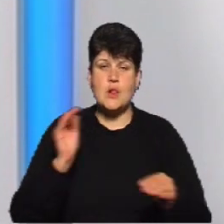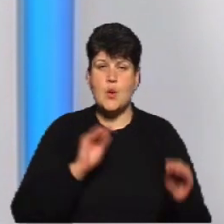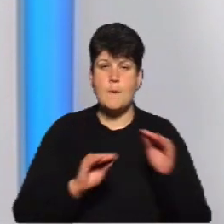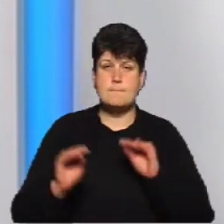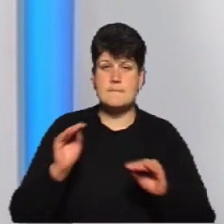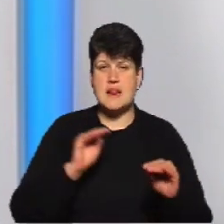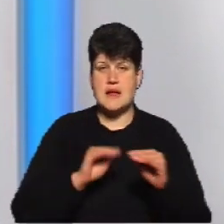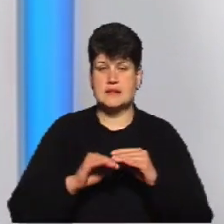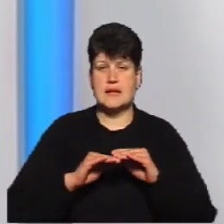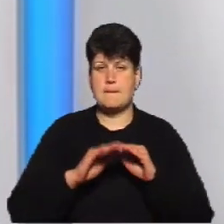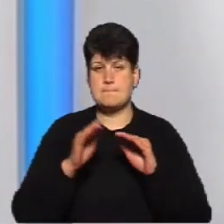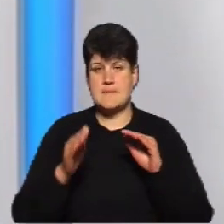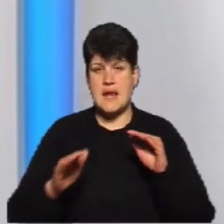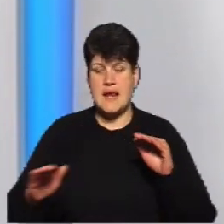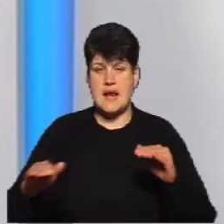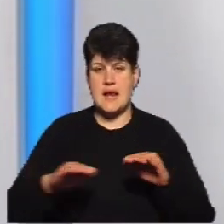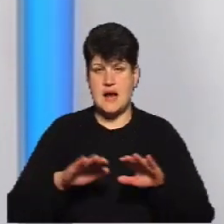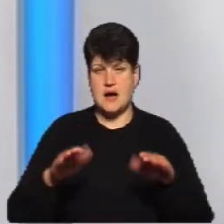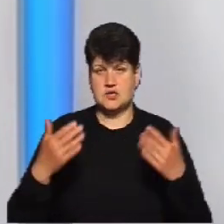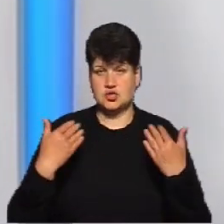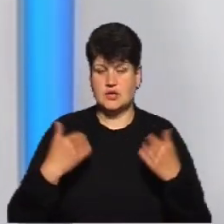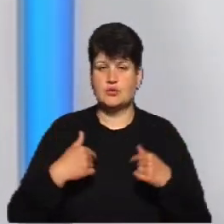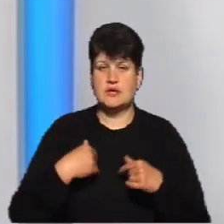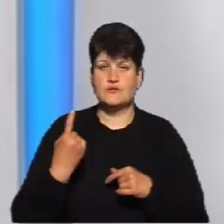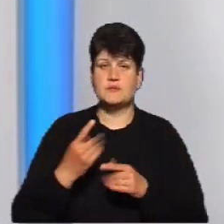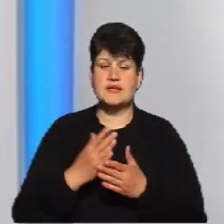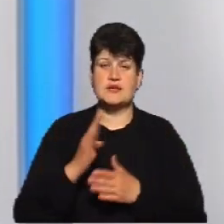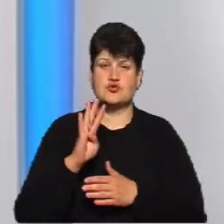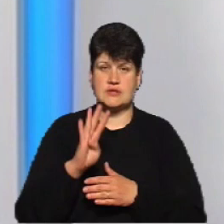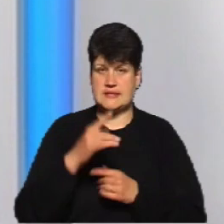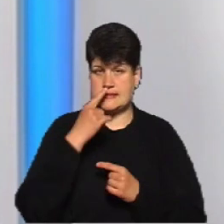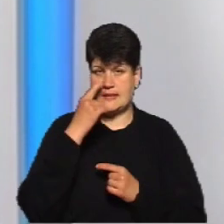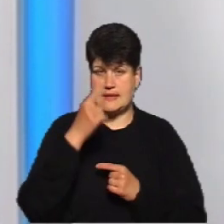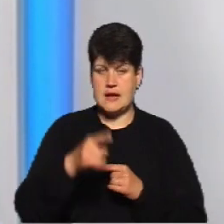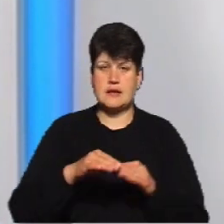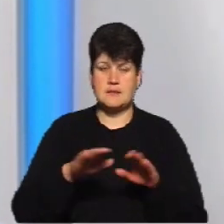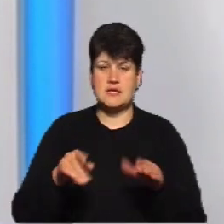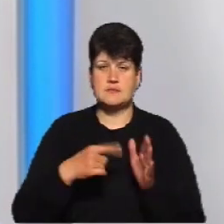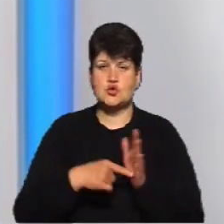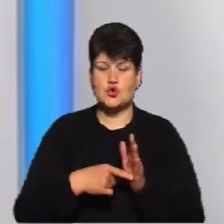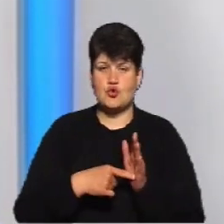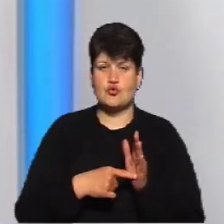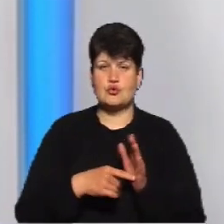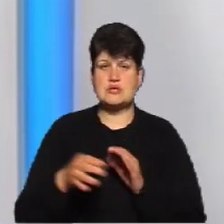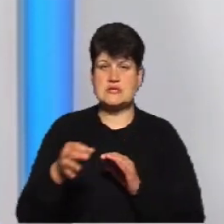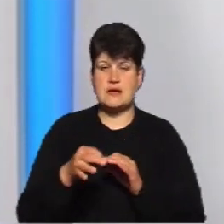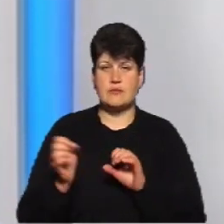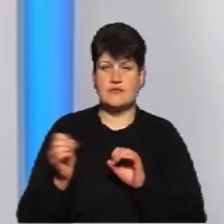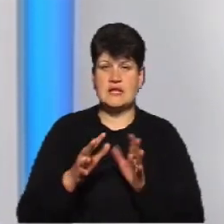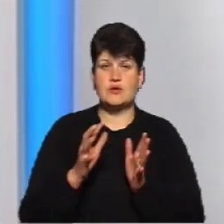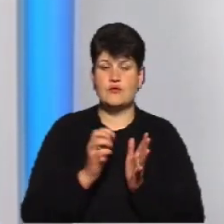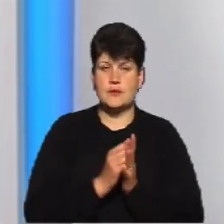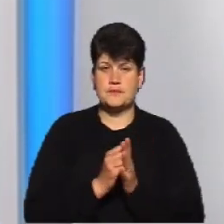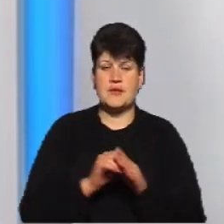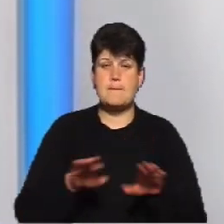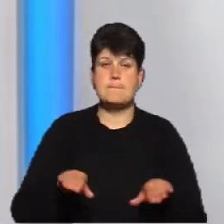Проте, на жаль, в нашій області є таких тільки 4. Це є дальній пляж Тернопільського міського ставу, який передано в оренду, пляж на